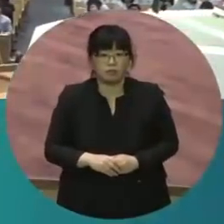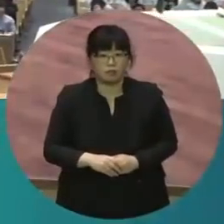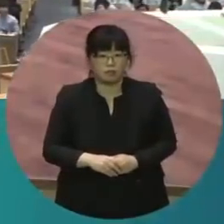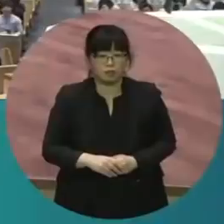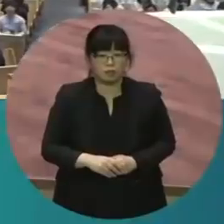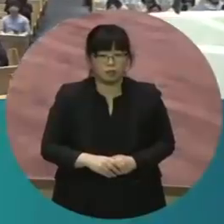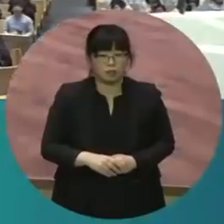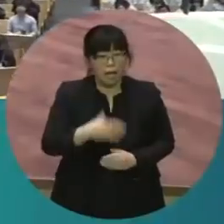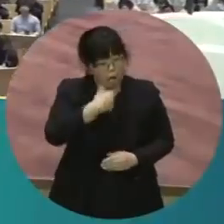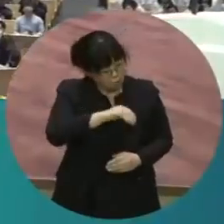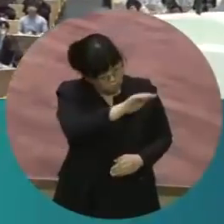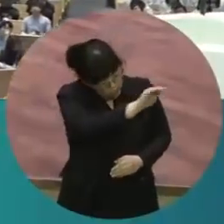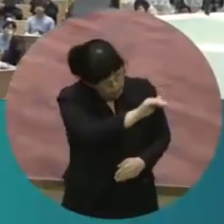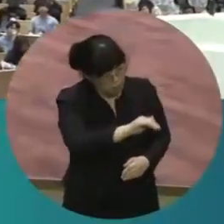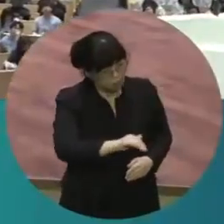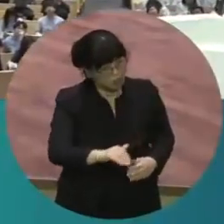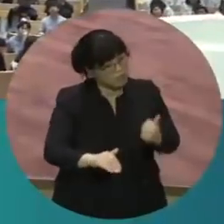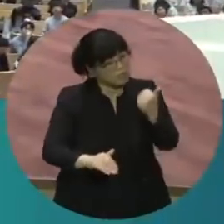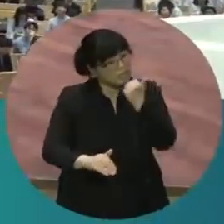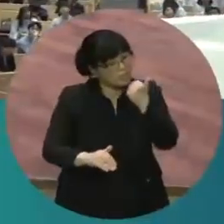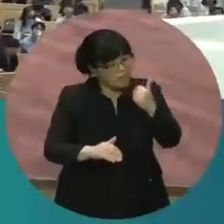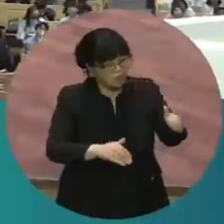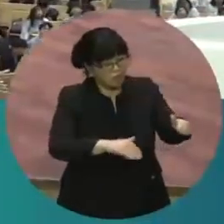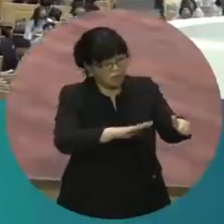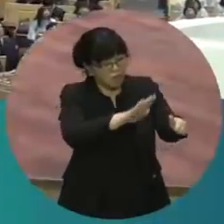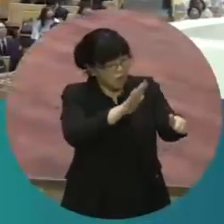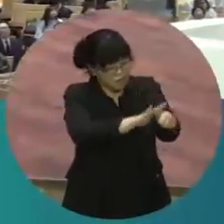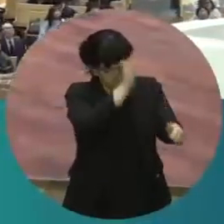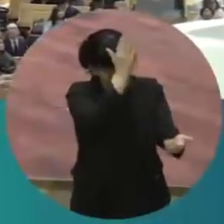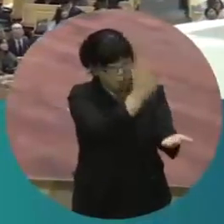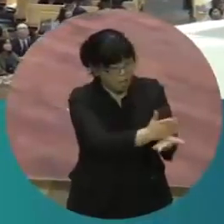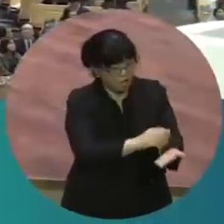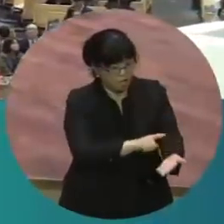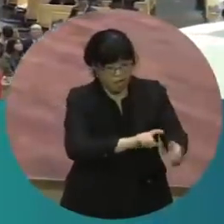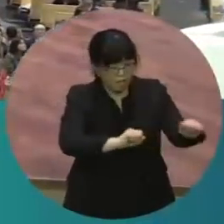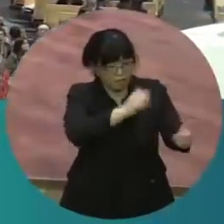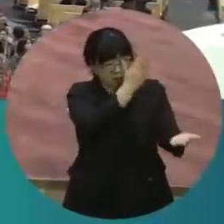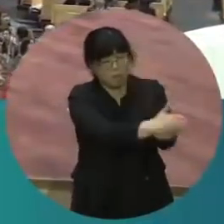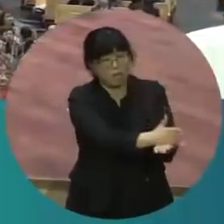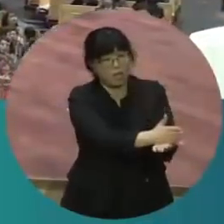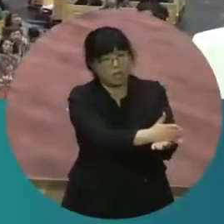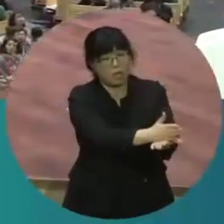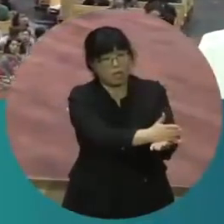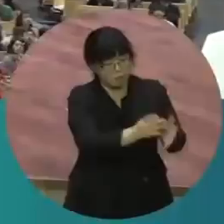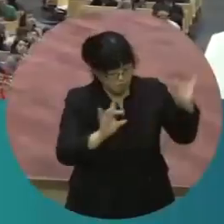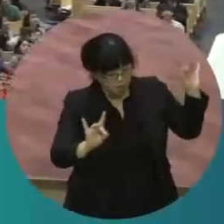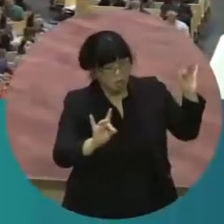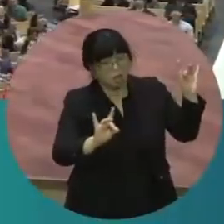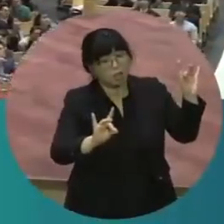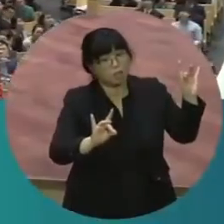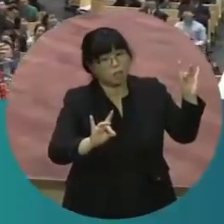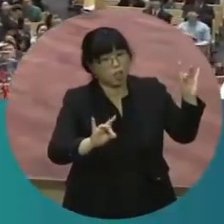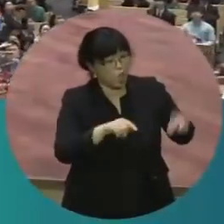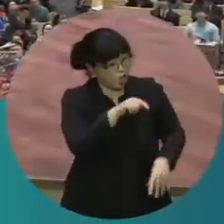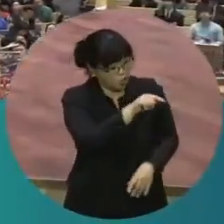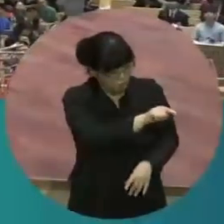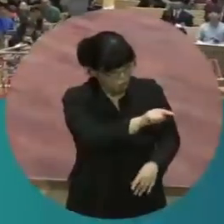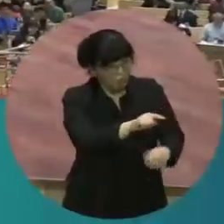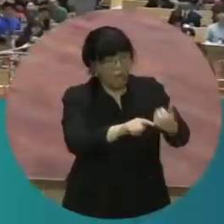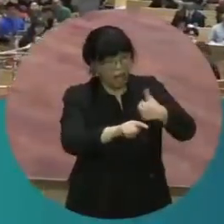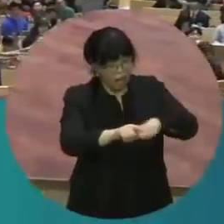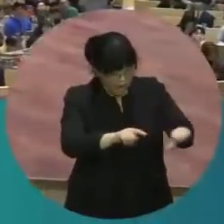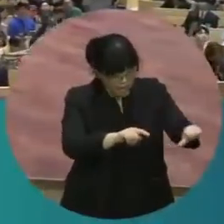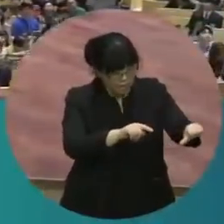내 손을 대지 마라 그에게 아무 일도 하지 말라. 너가 내 아들 너 독자도까지도